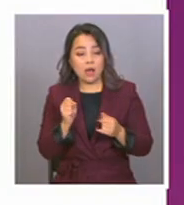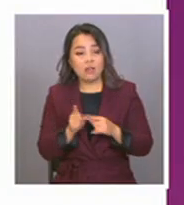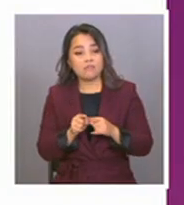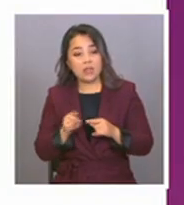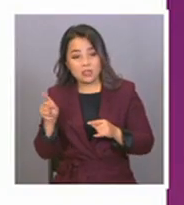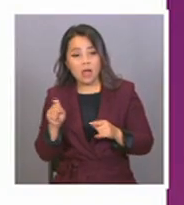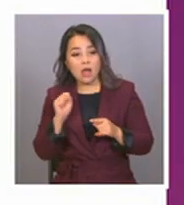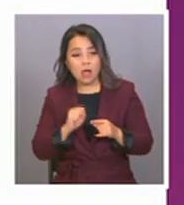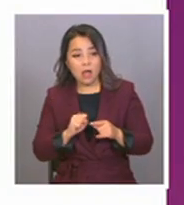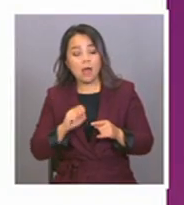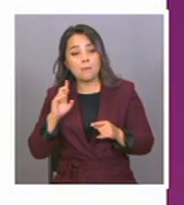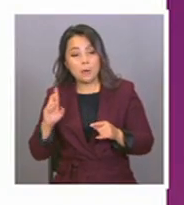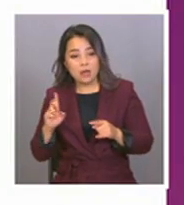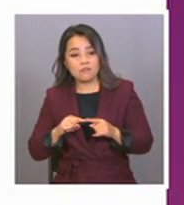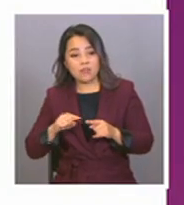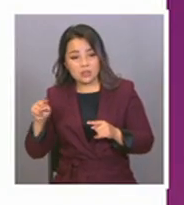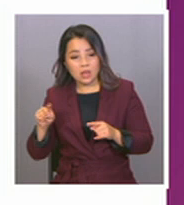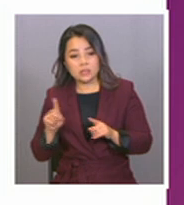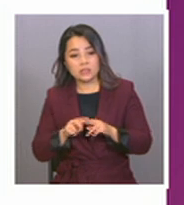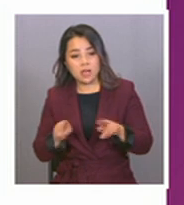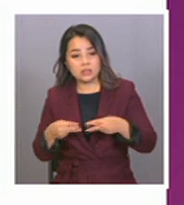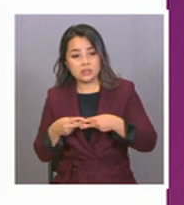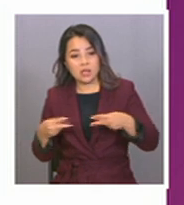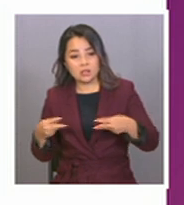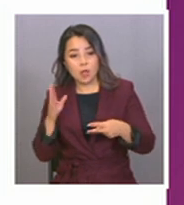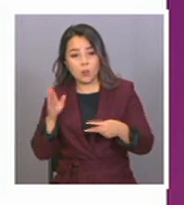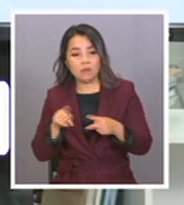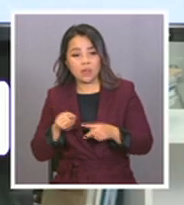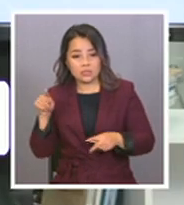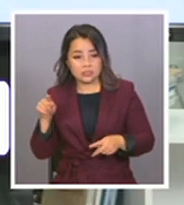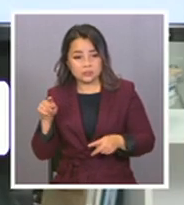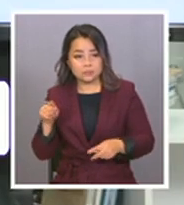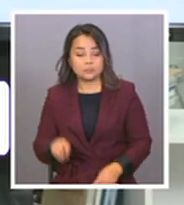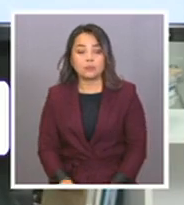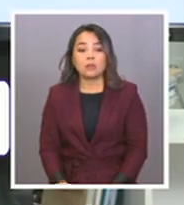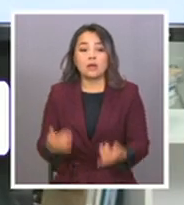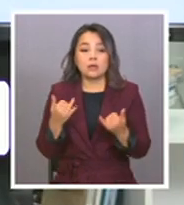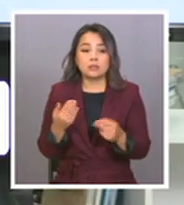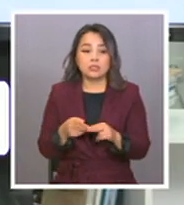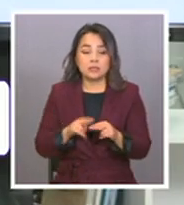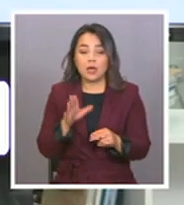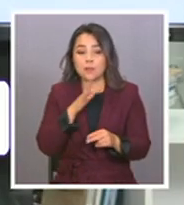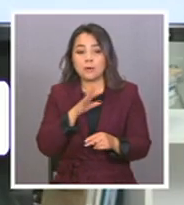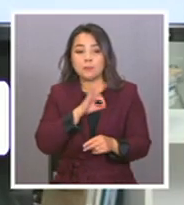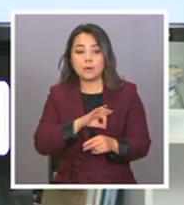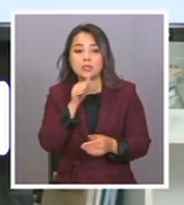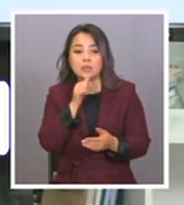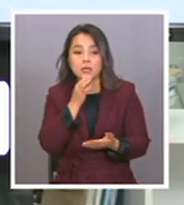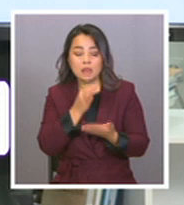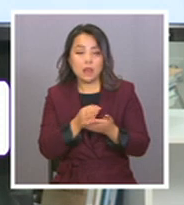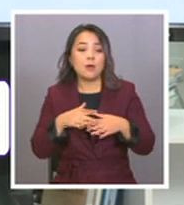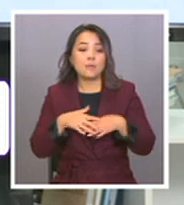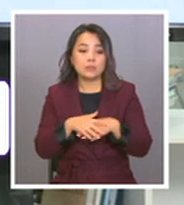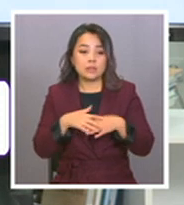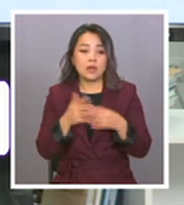А, Б векторы тең вектор болып табылады. Енді осы анықтамаларды пайдаланып, бірнеше тапсырманы